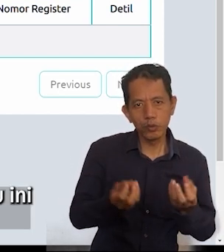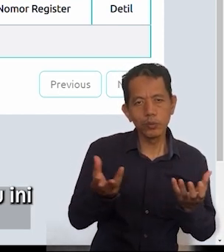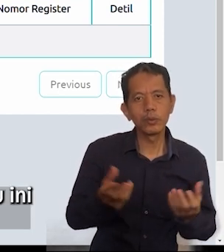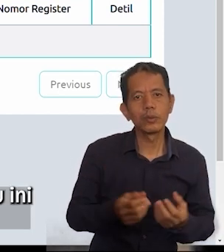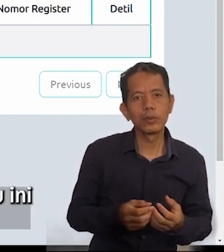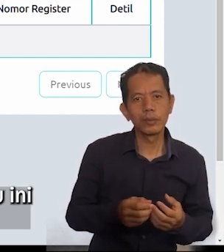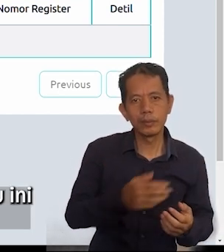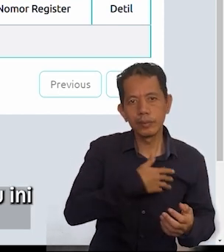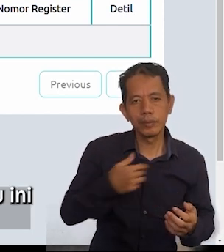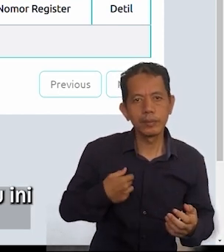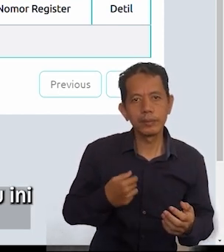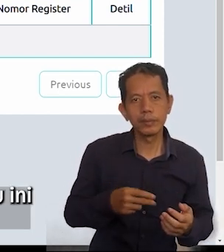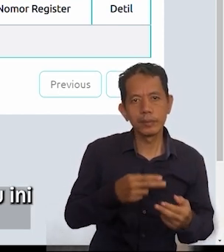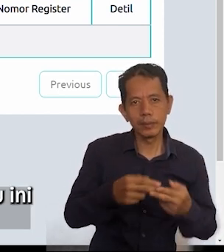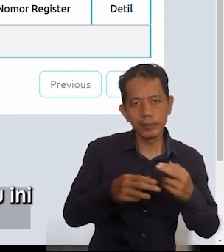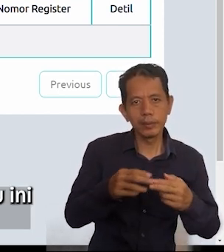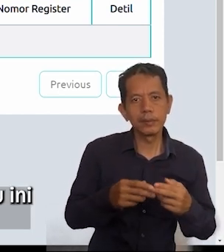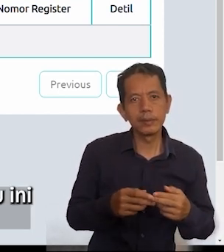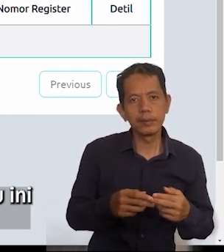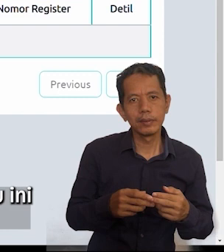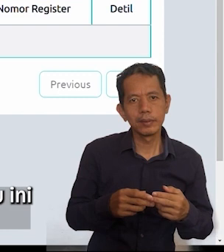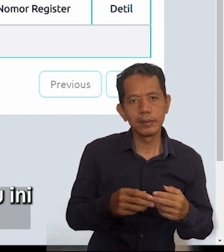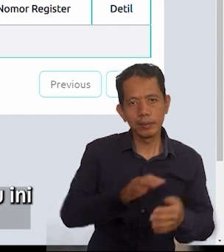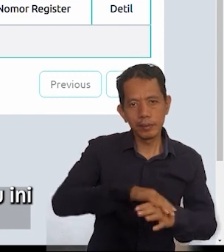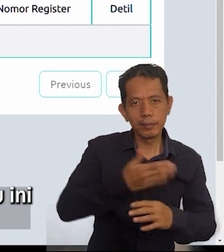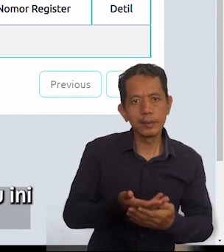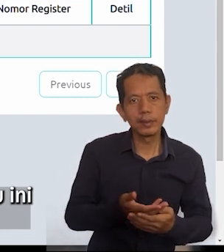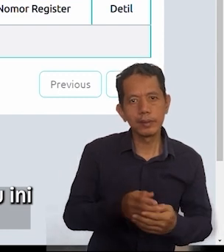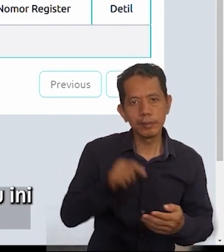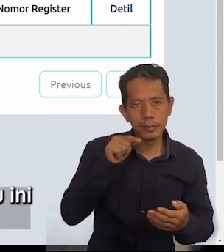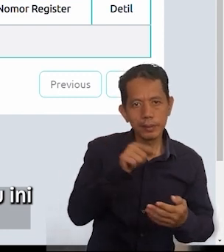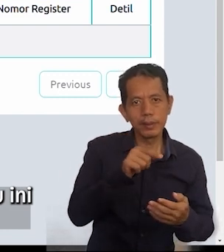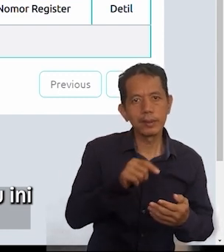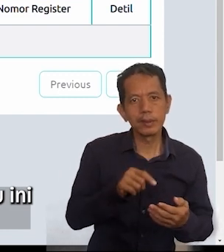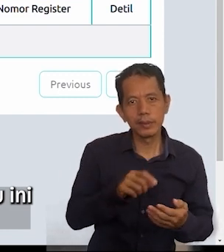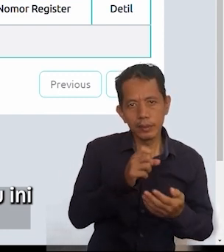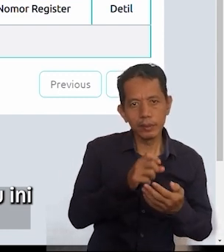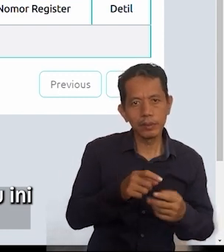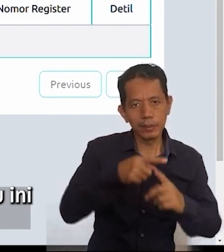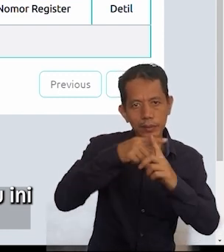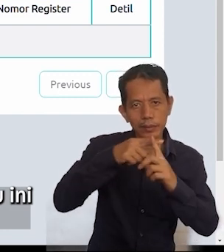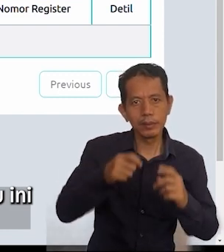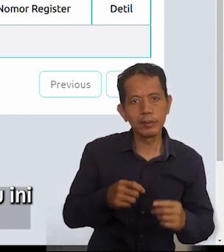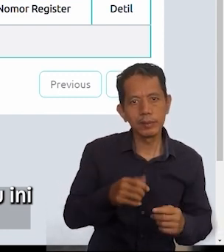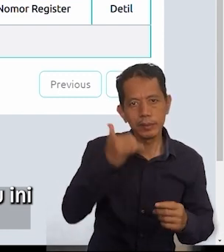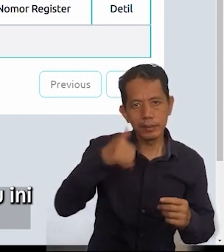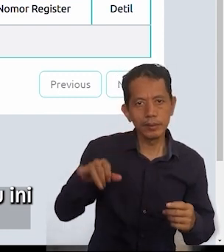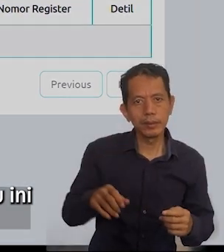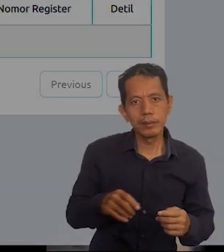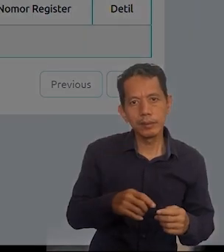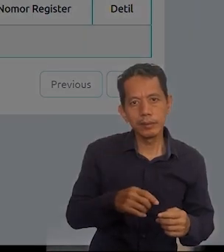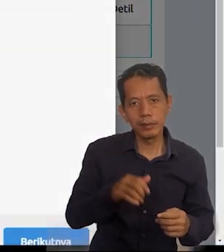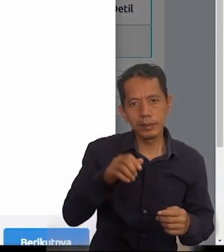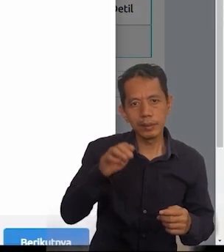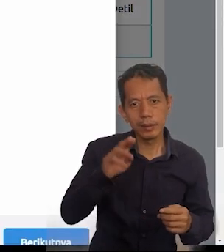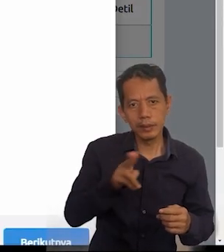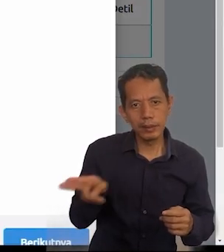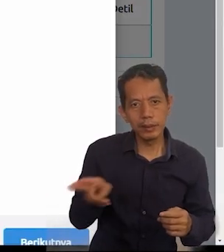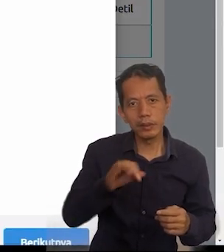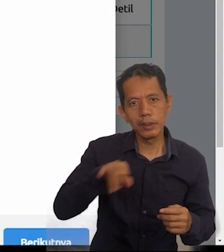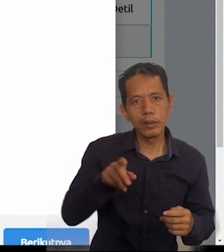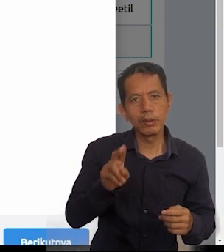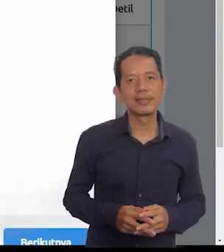Dan rekan-rekan bisa mengklik tombol tambah yang berwarna hijau ini.